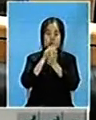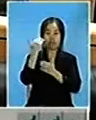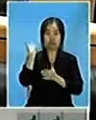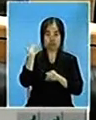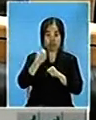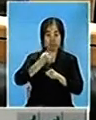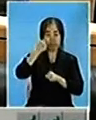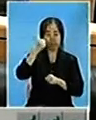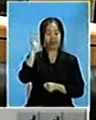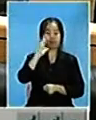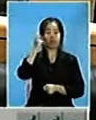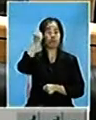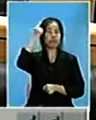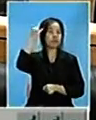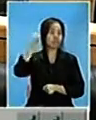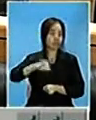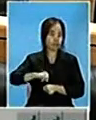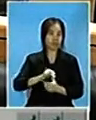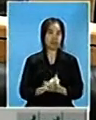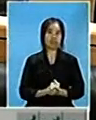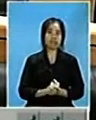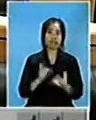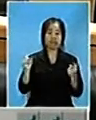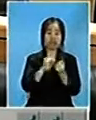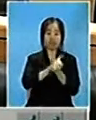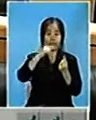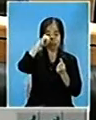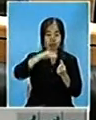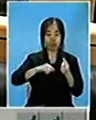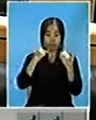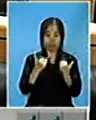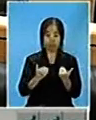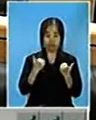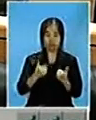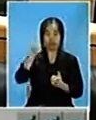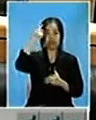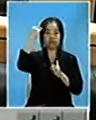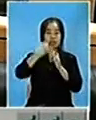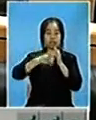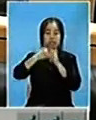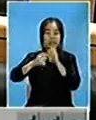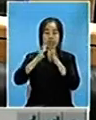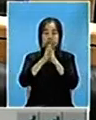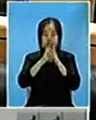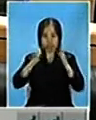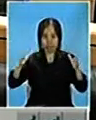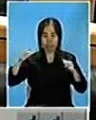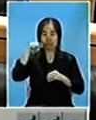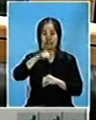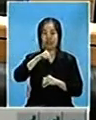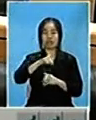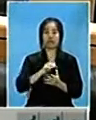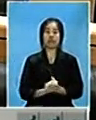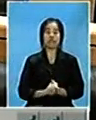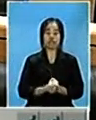ารถทำได้อันนี้คือความเข้าใจผิดซึ่งสังคมไทยวันนี้มีความเข้าใจผิดในเรื่องเหล่านี้เยอะมาก